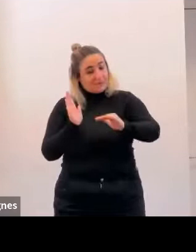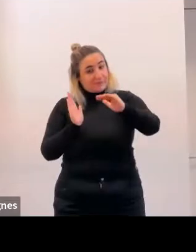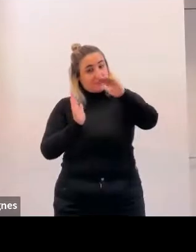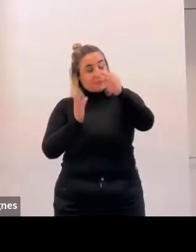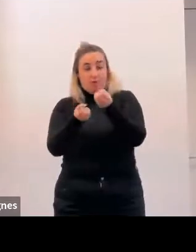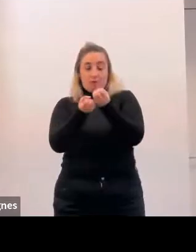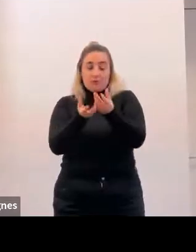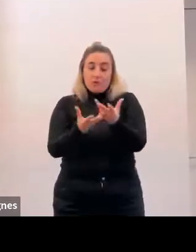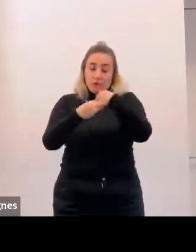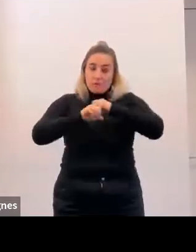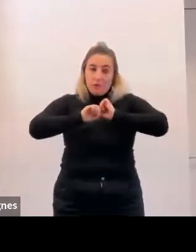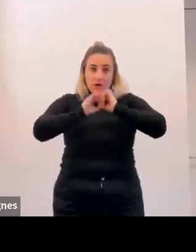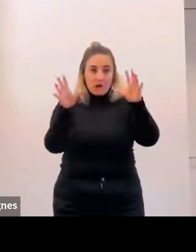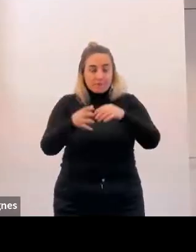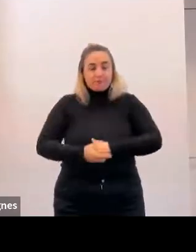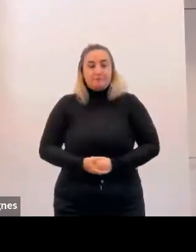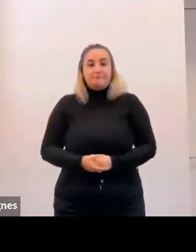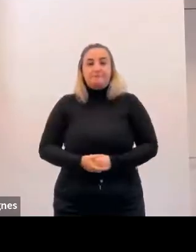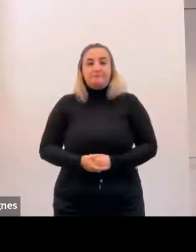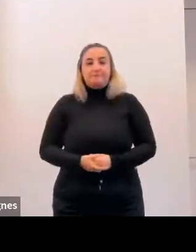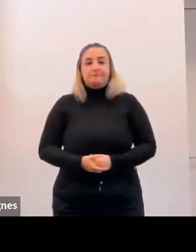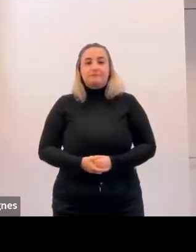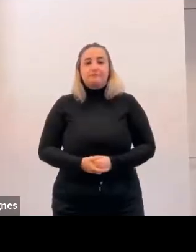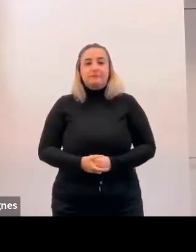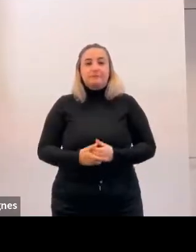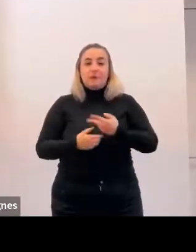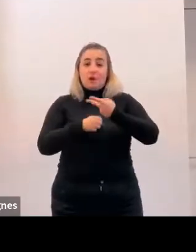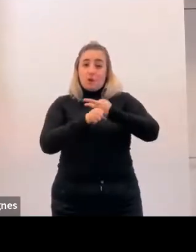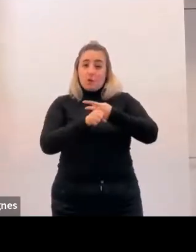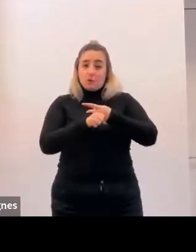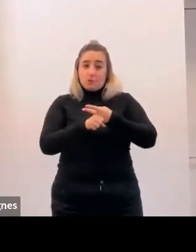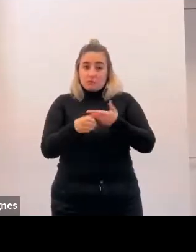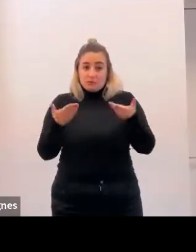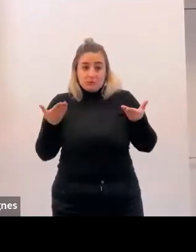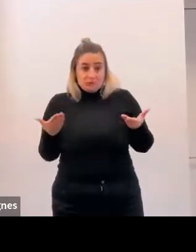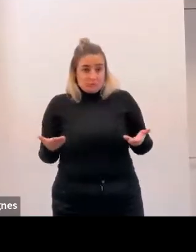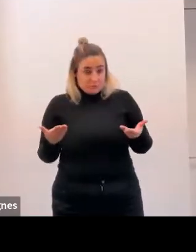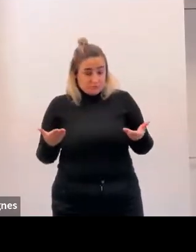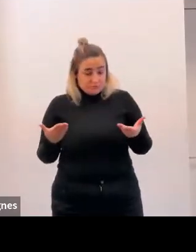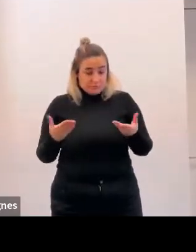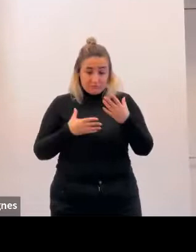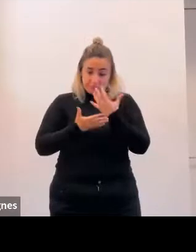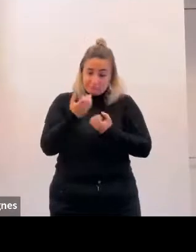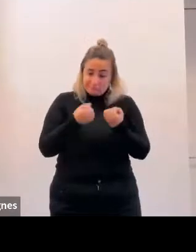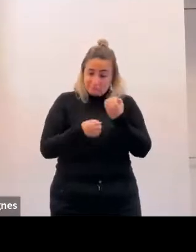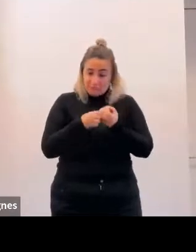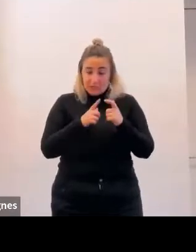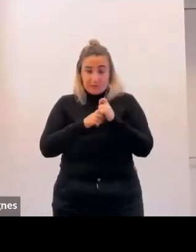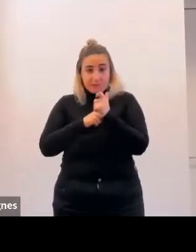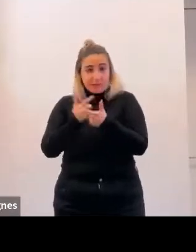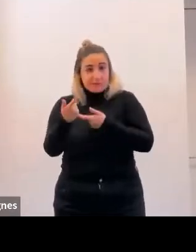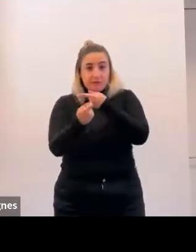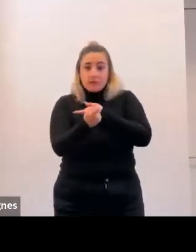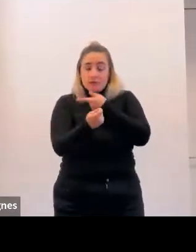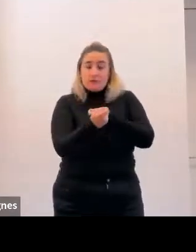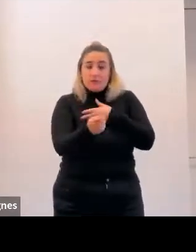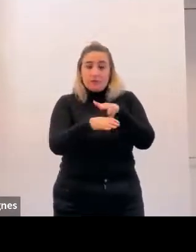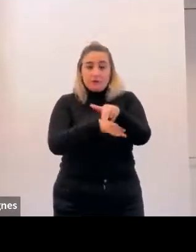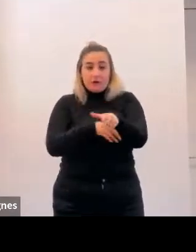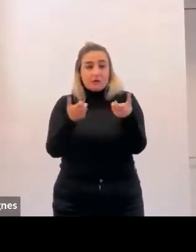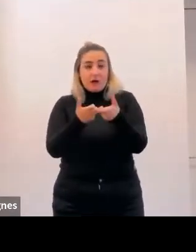grandir. Les outils que nous développons actuellement vont également être adaptés. Les solutions d'inscription